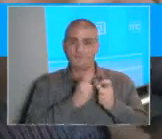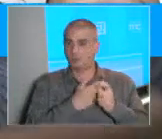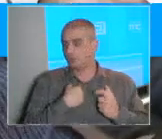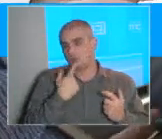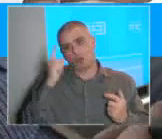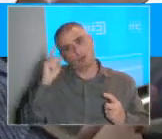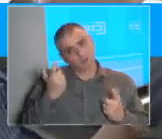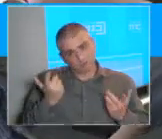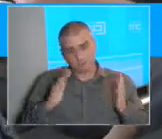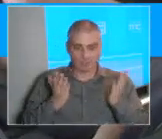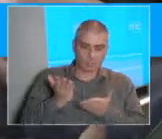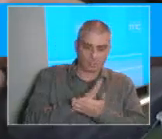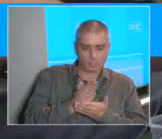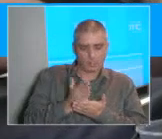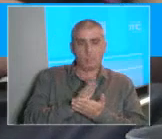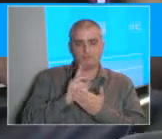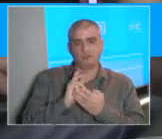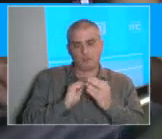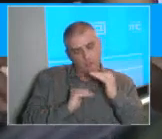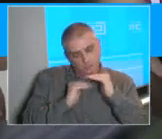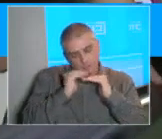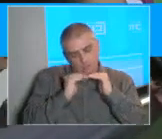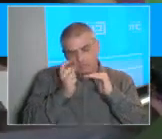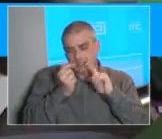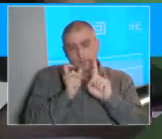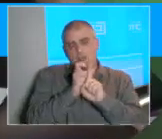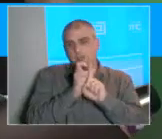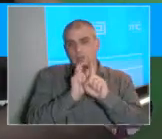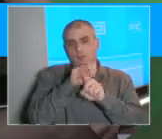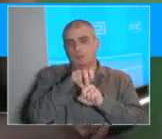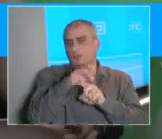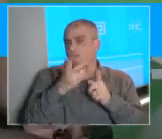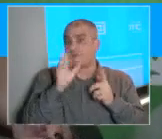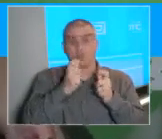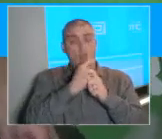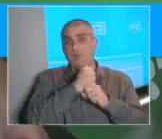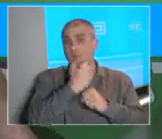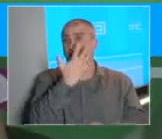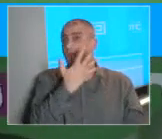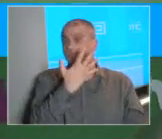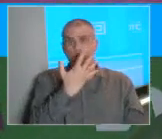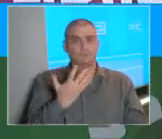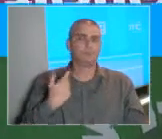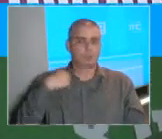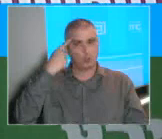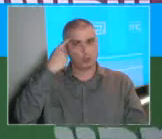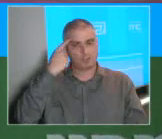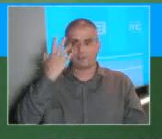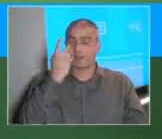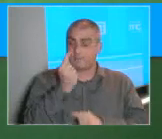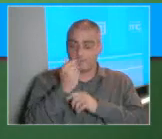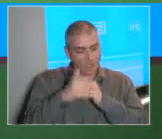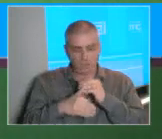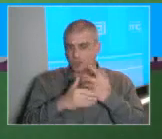יודעת אם נאמר מתנדנדות, אבל יכולות להגיע לסף אחוז החסימה. גם אם העבודה מקבלת בסקרים 5 מנדטים, אנחנו יודעים איך